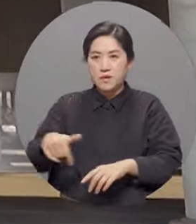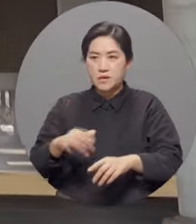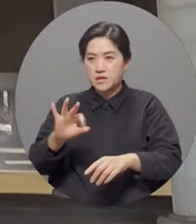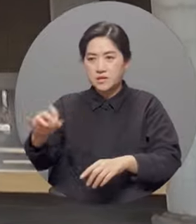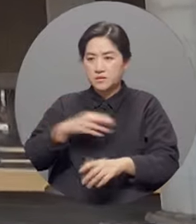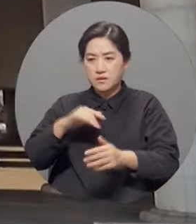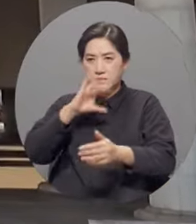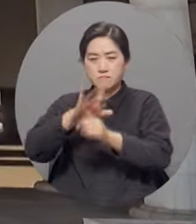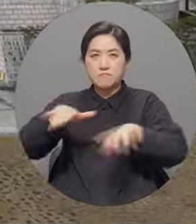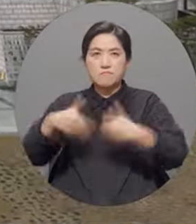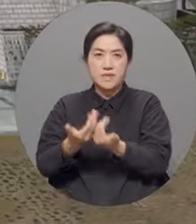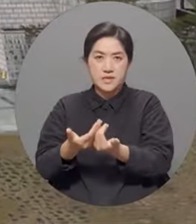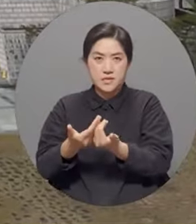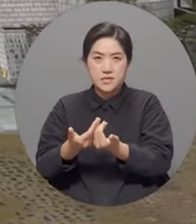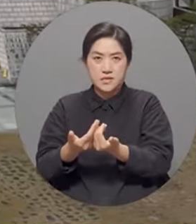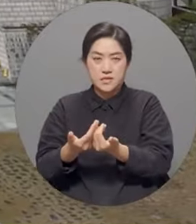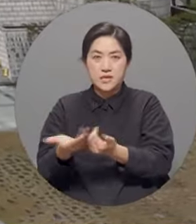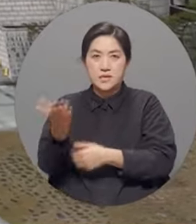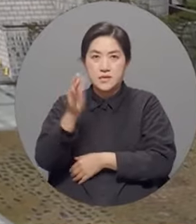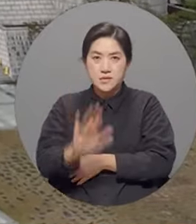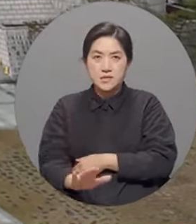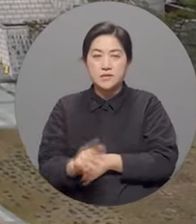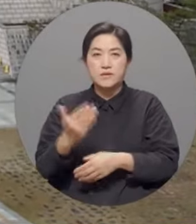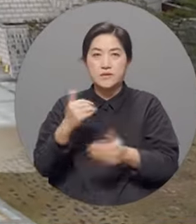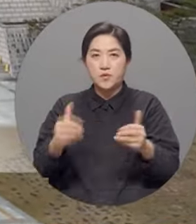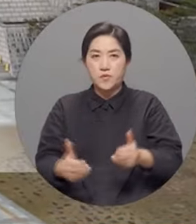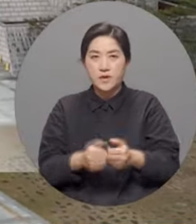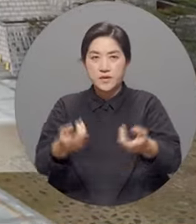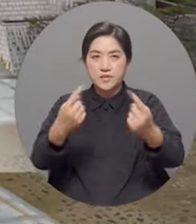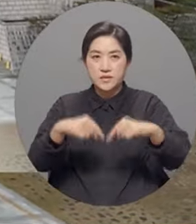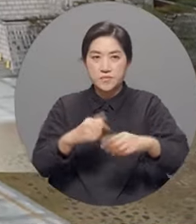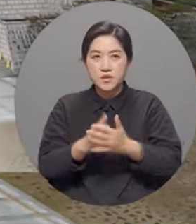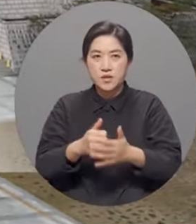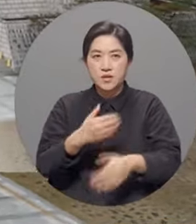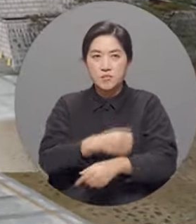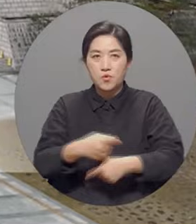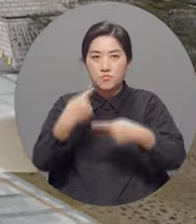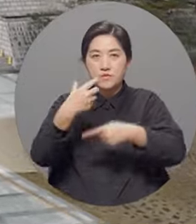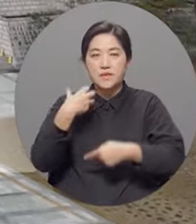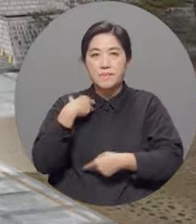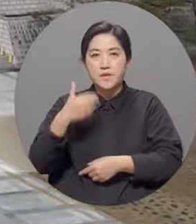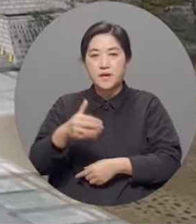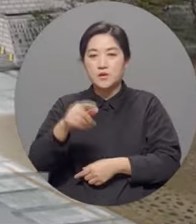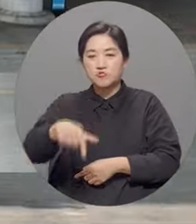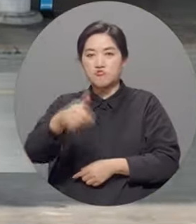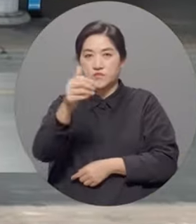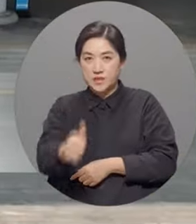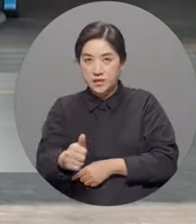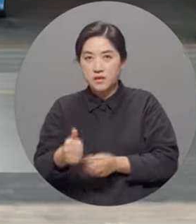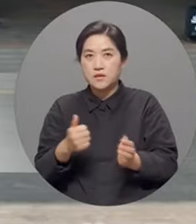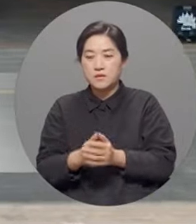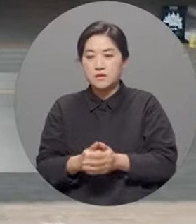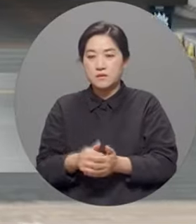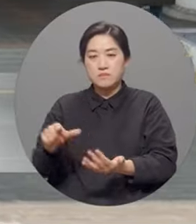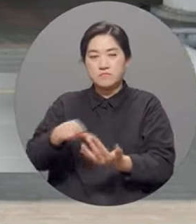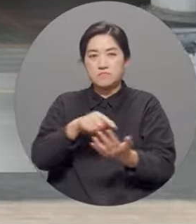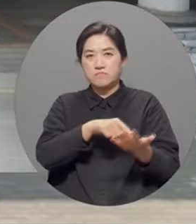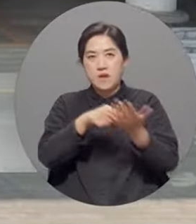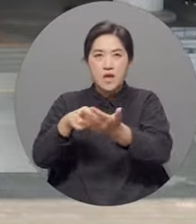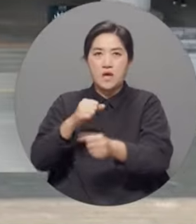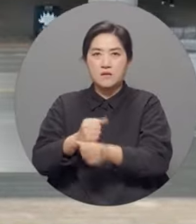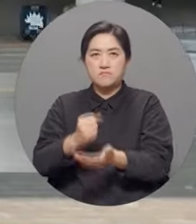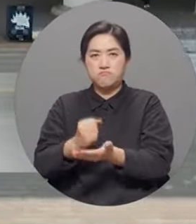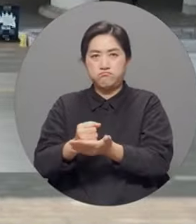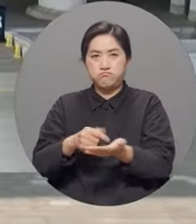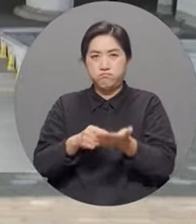임명을 반대했습니다. 하지만 당시 회의에 참석했던 보훈부의 담당 국장은 박 소장을 최종 후보에 올리자고